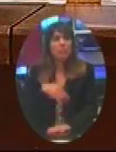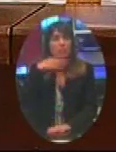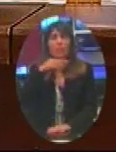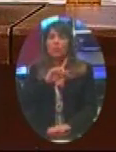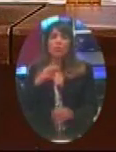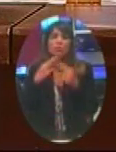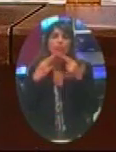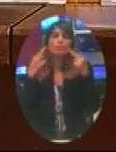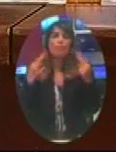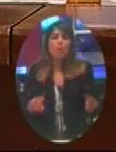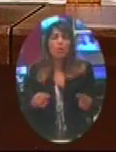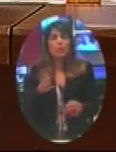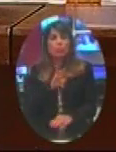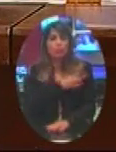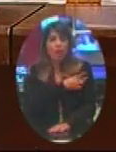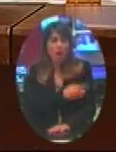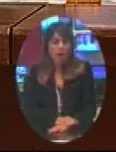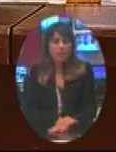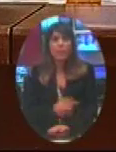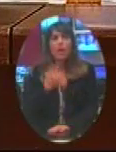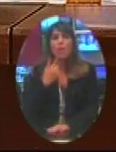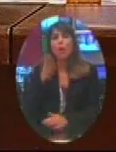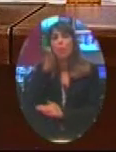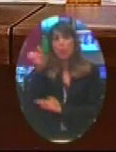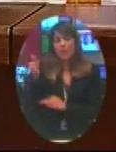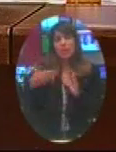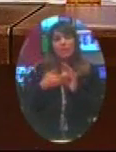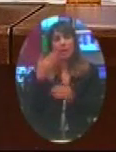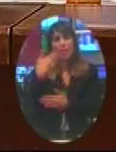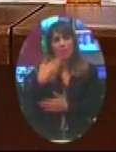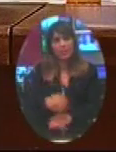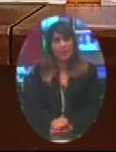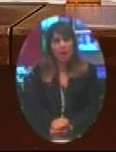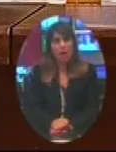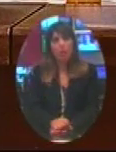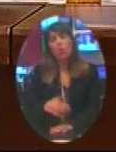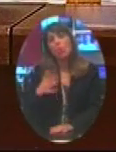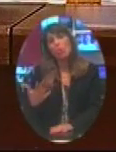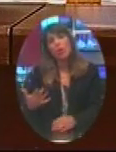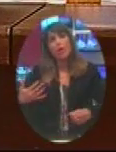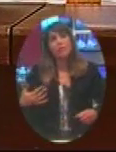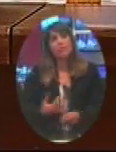הצמרת המשטרתית, אמר כי יפנה למבקר המדינה, כדי שזה אולי יצליח לשפוך אור על המסמך.